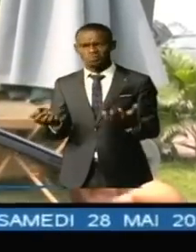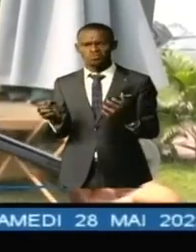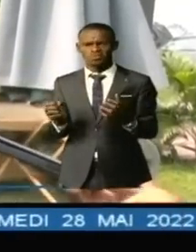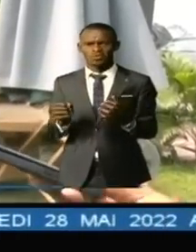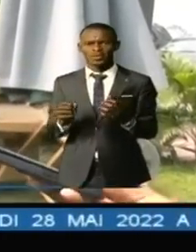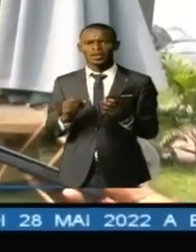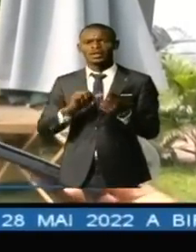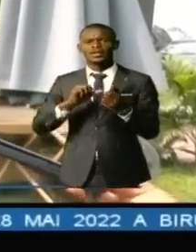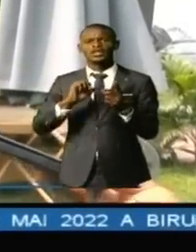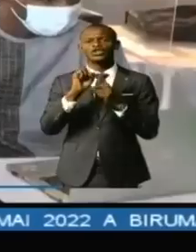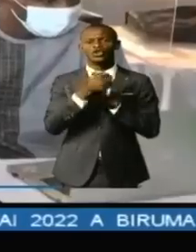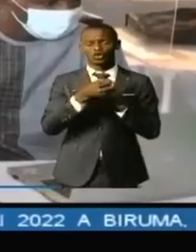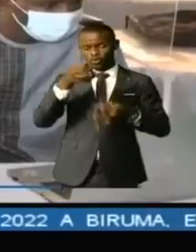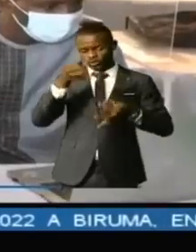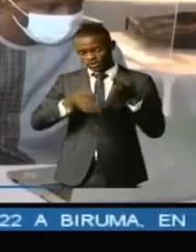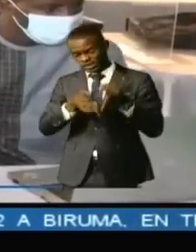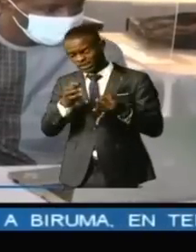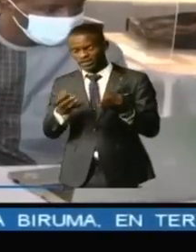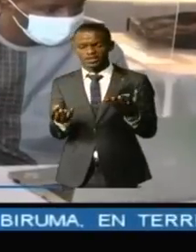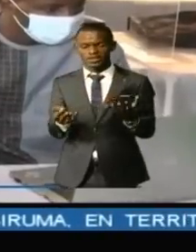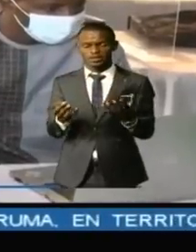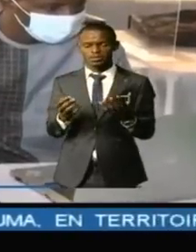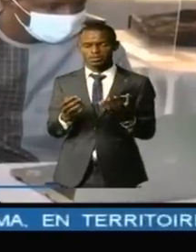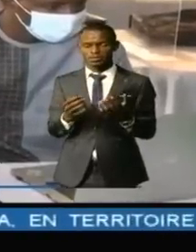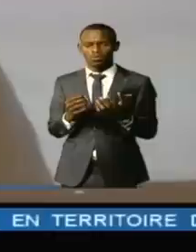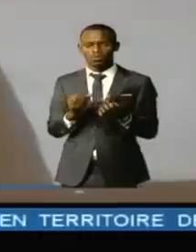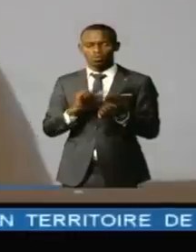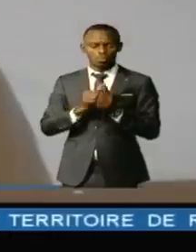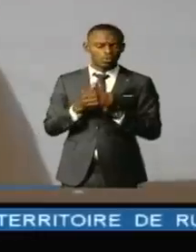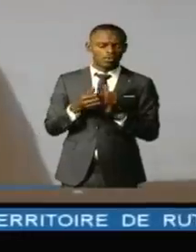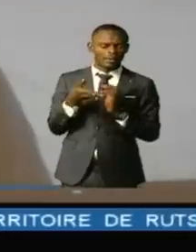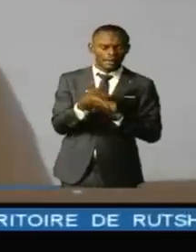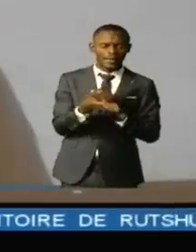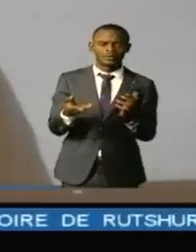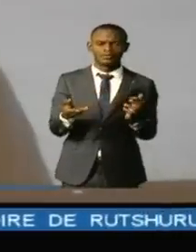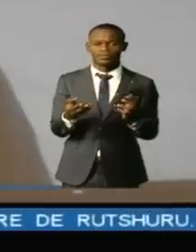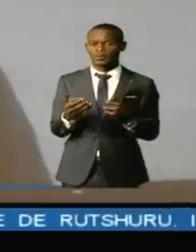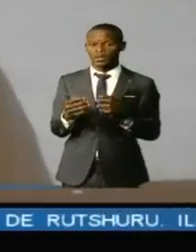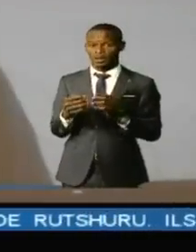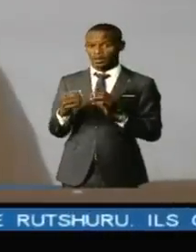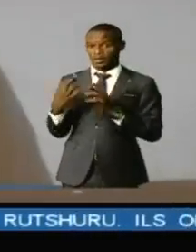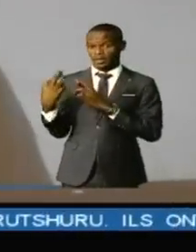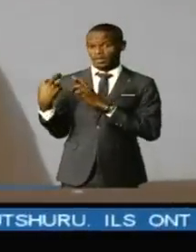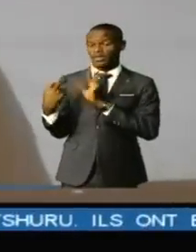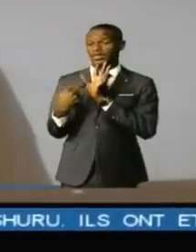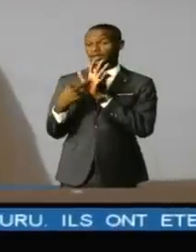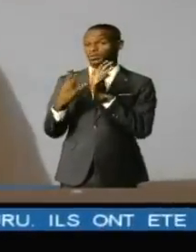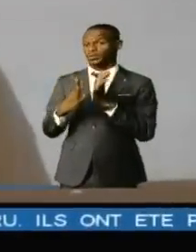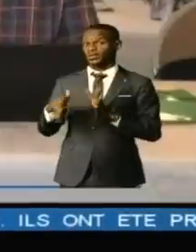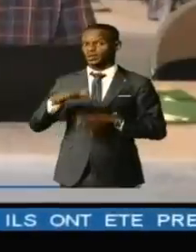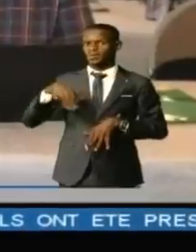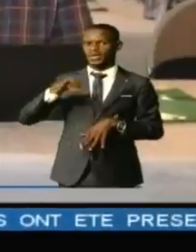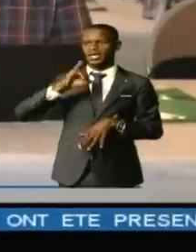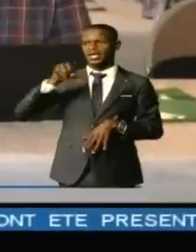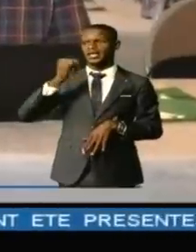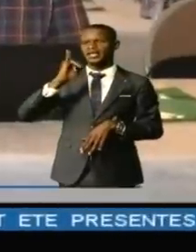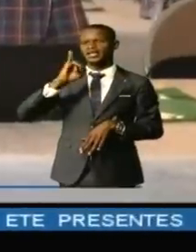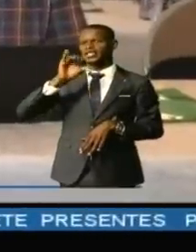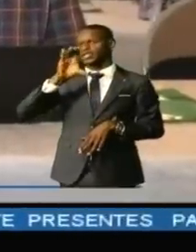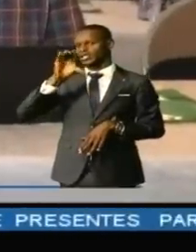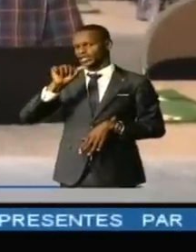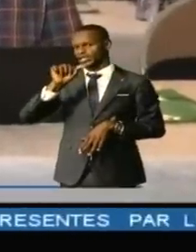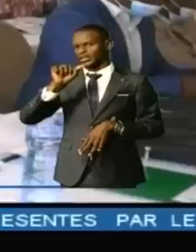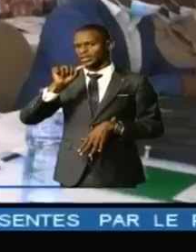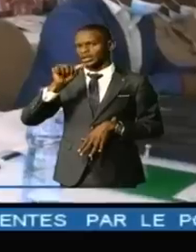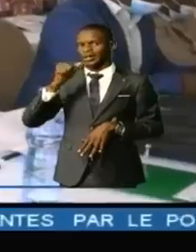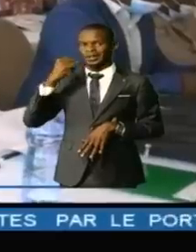surtout la collecte de données de base. Les représentants pays de Chika RDC, Hironobu Murakami, a rappelé l'engagement du Japon